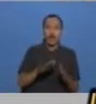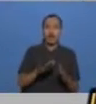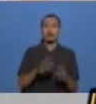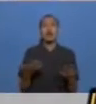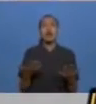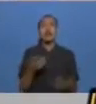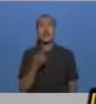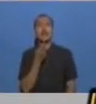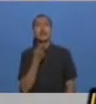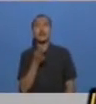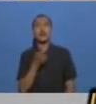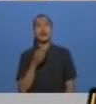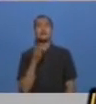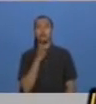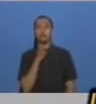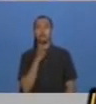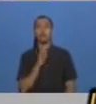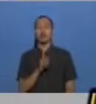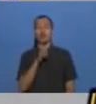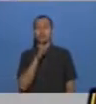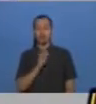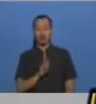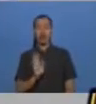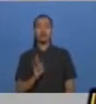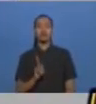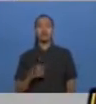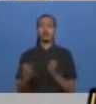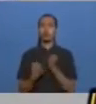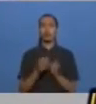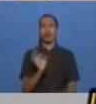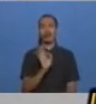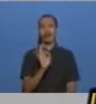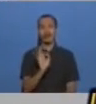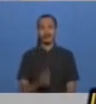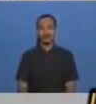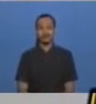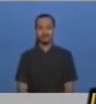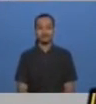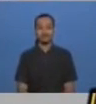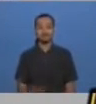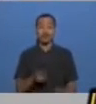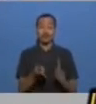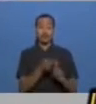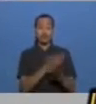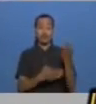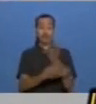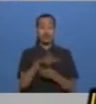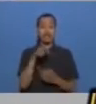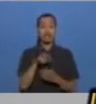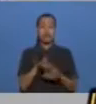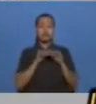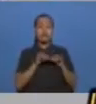tidak mendapatkan support apapun dari pihak lain gitu. Sementara pendidikan dari teman-teman itu kan